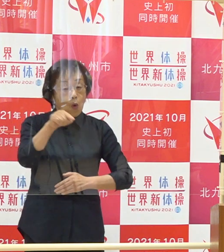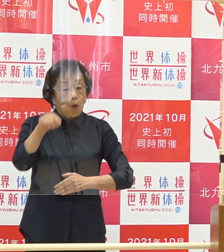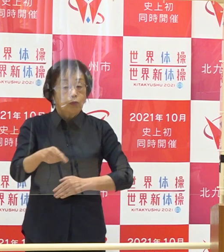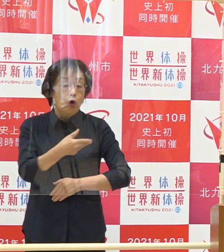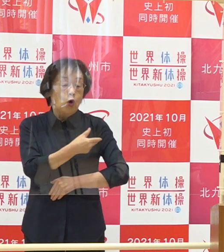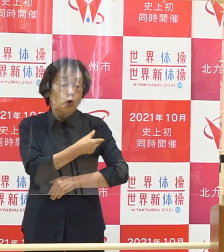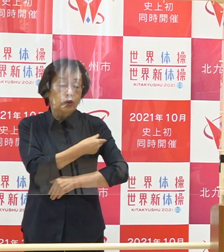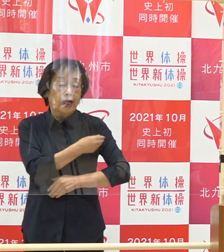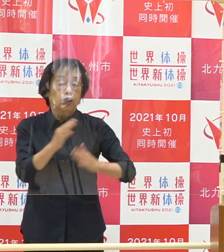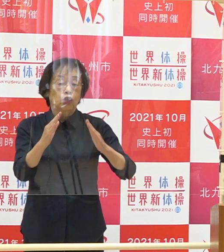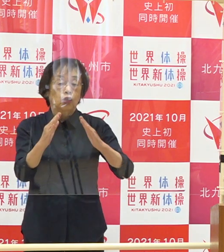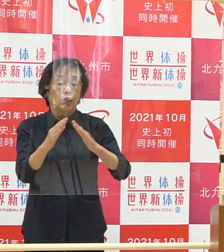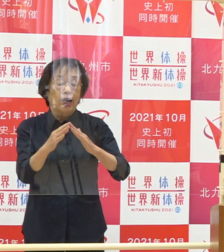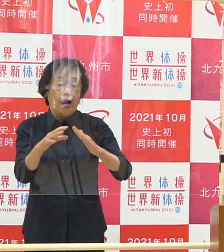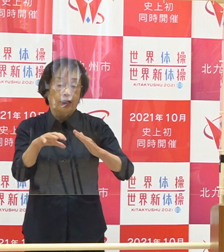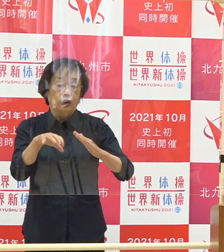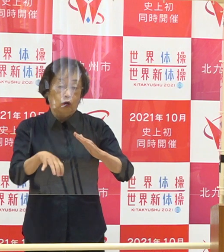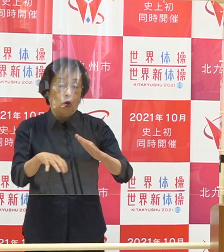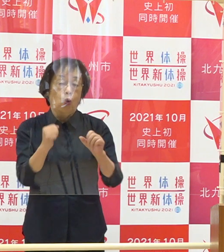けております。